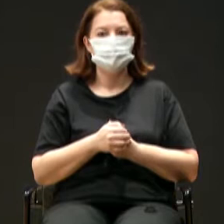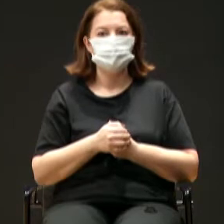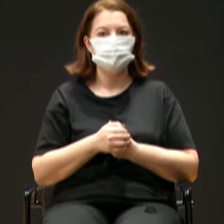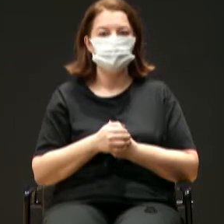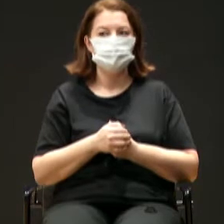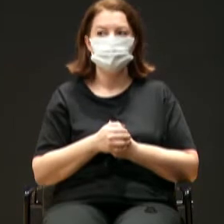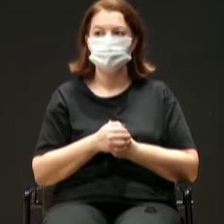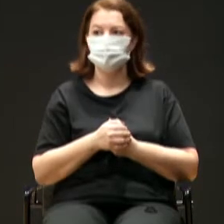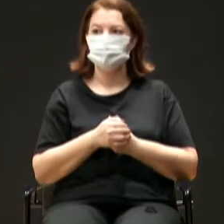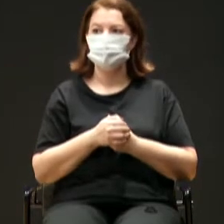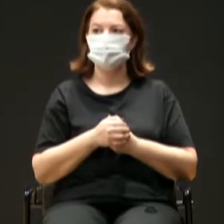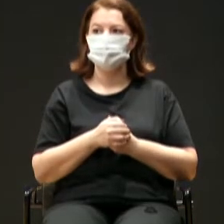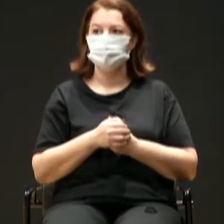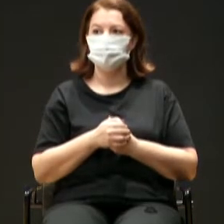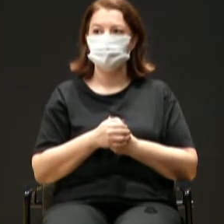başkanım. Alalım.